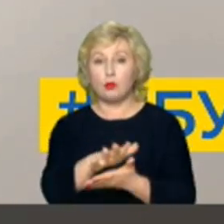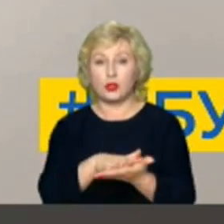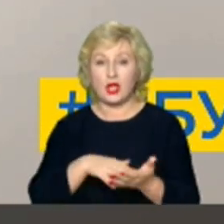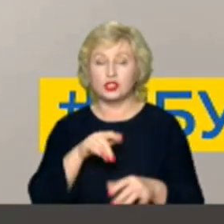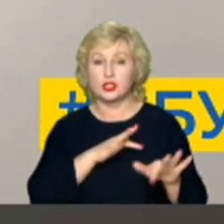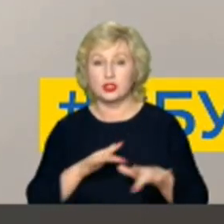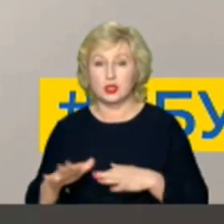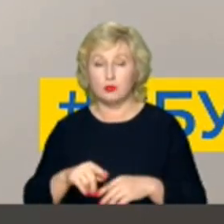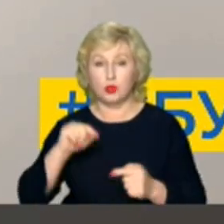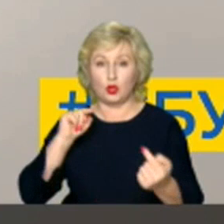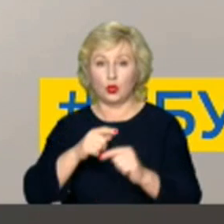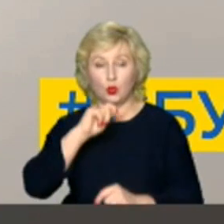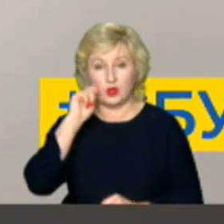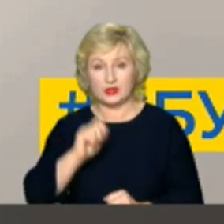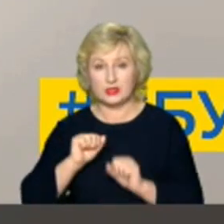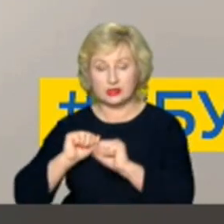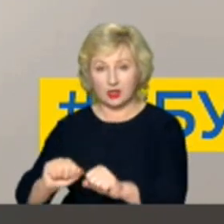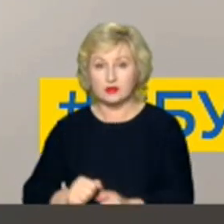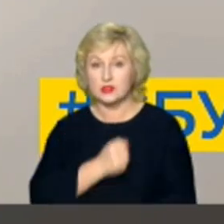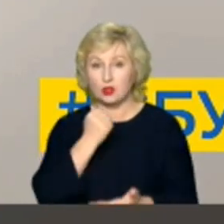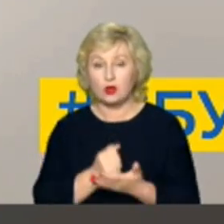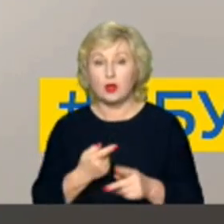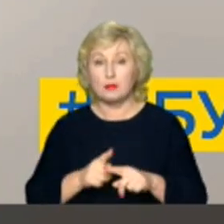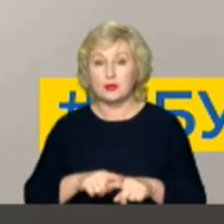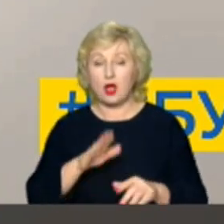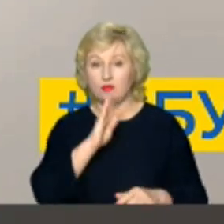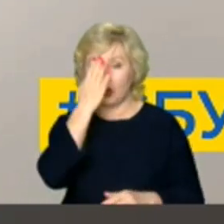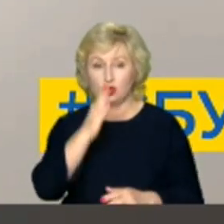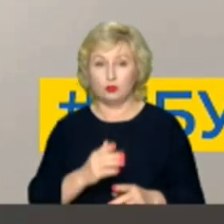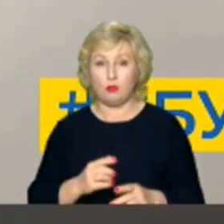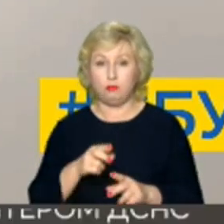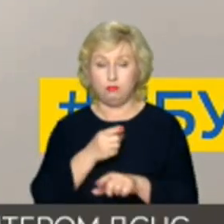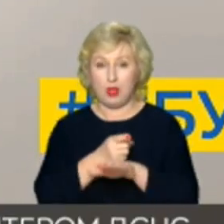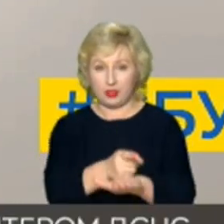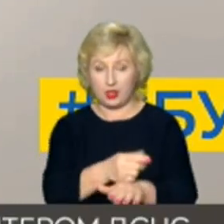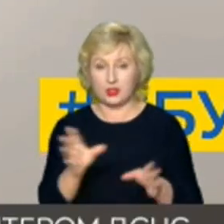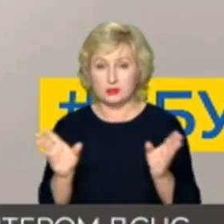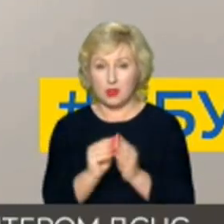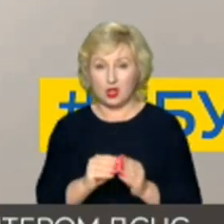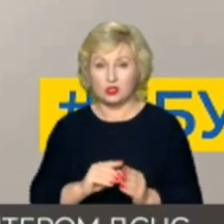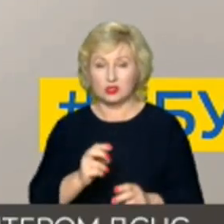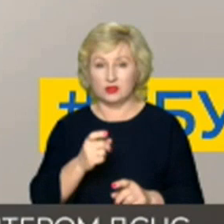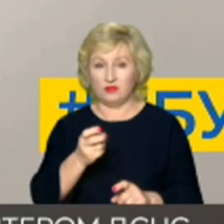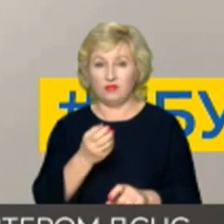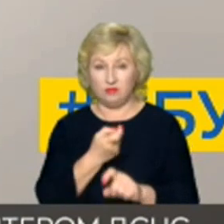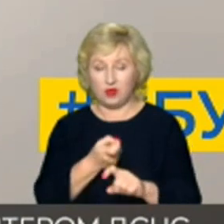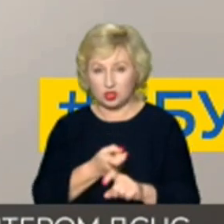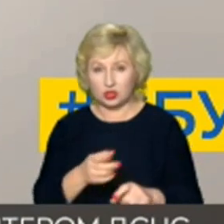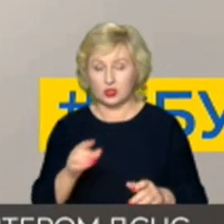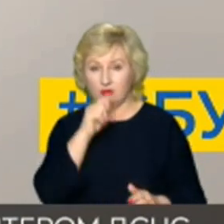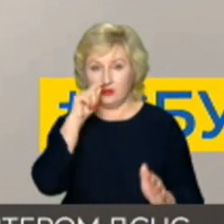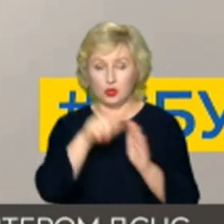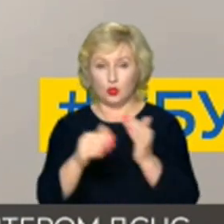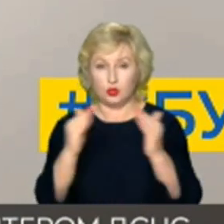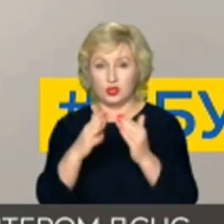українських захисників. Встановлено, що перебуваючи на ворожому БТРі спільно з рашистами, він увірвався до будинку свого